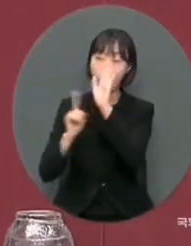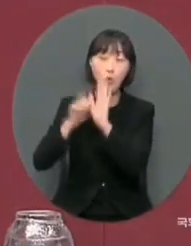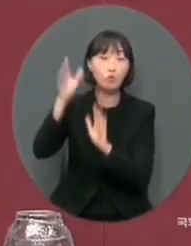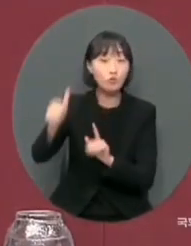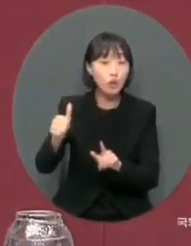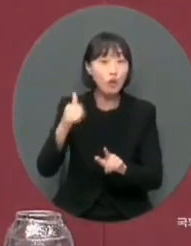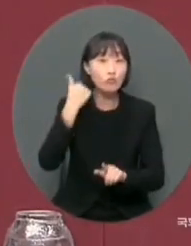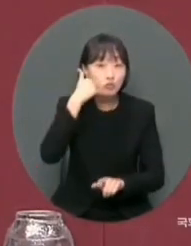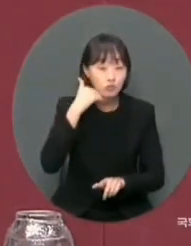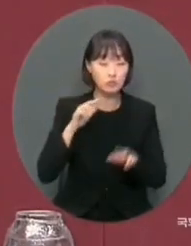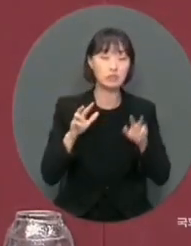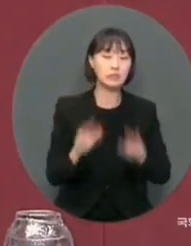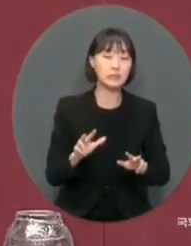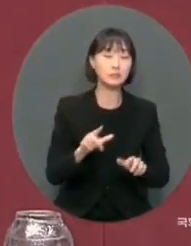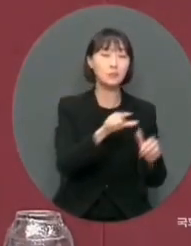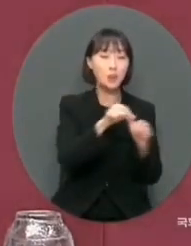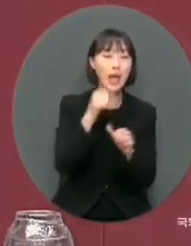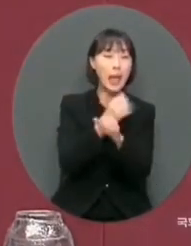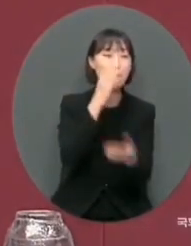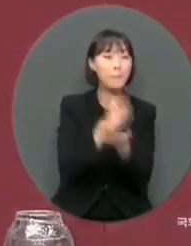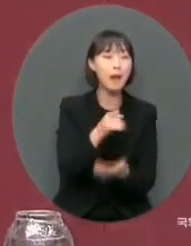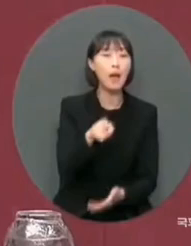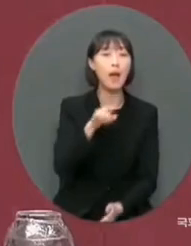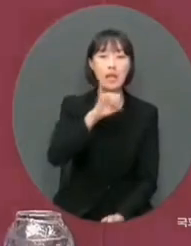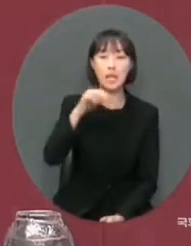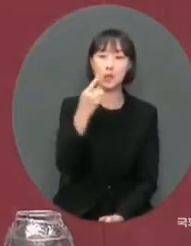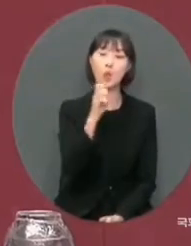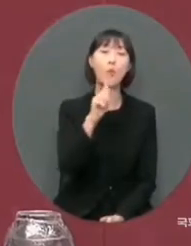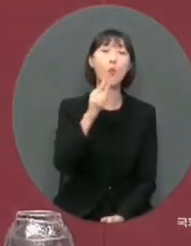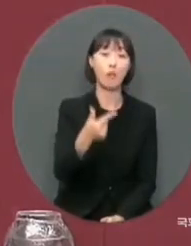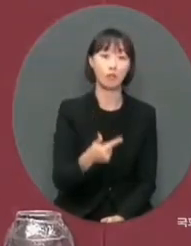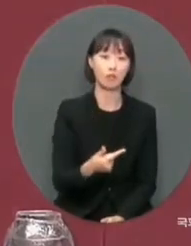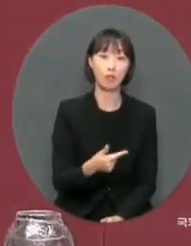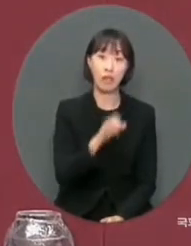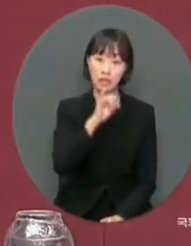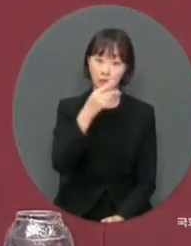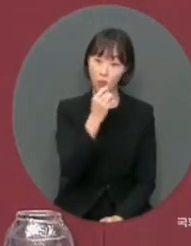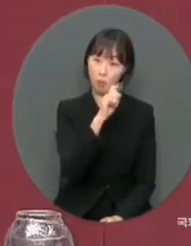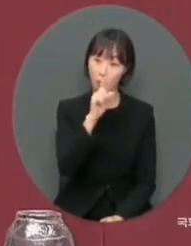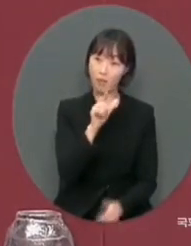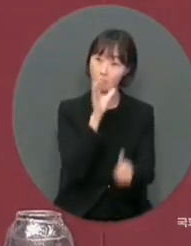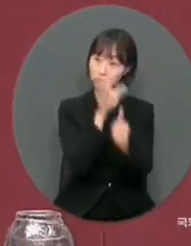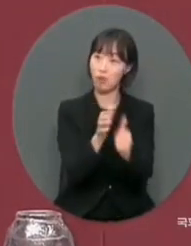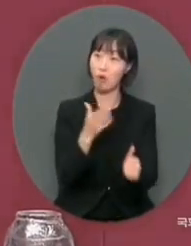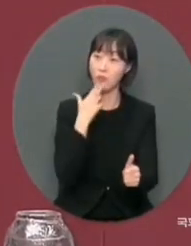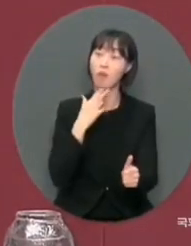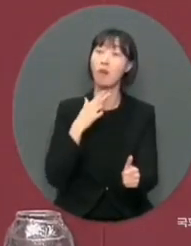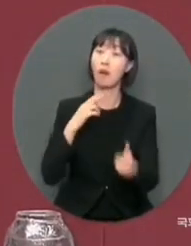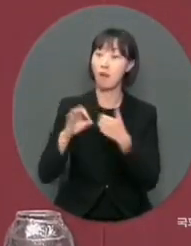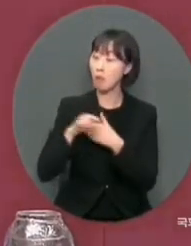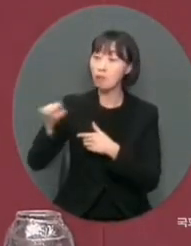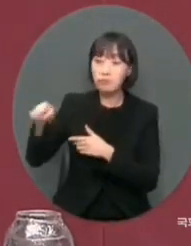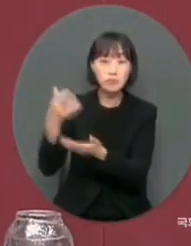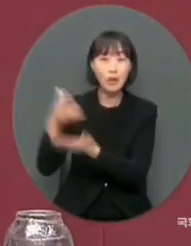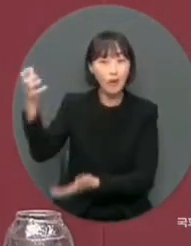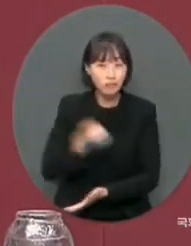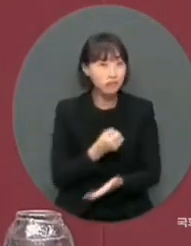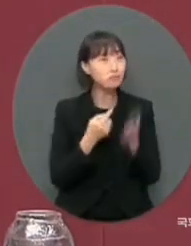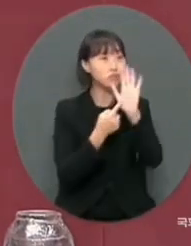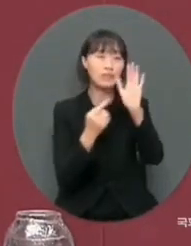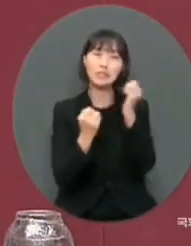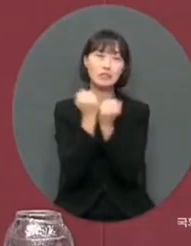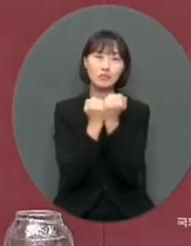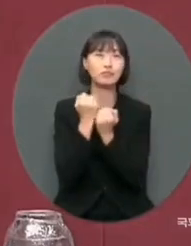있는 이동관이기 때문입니다. 이동관이 아니었다면 제가 이런 문건 왜 흔들어댔겠습니까? 누가 봐도 언론 사찰에 해당되고 누가